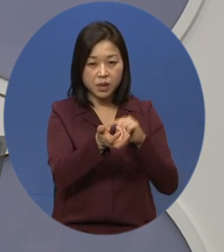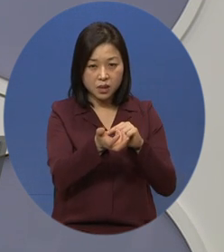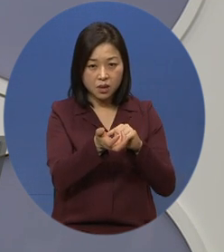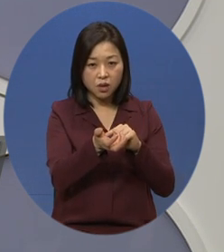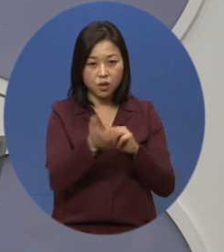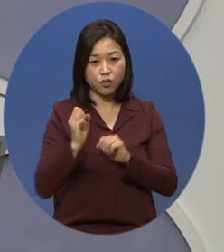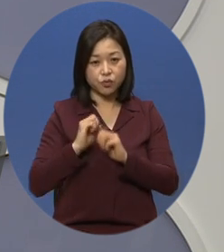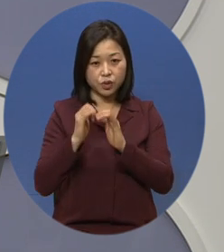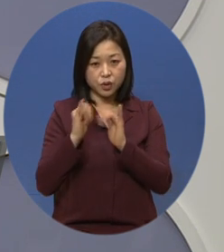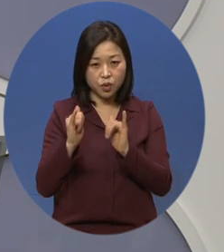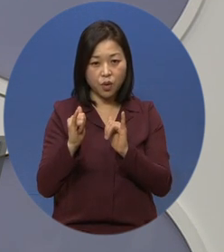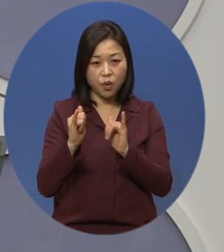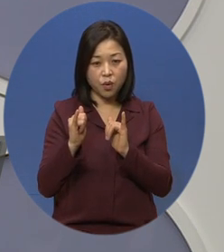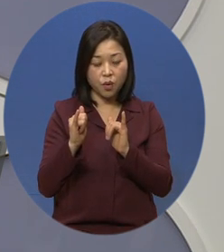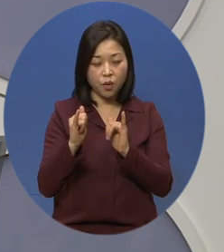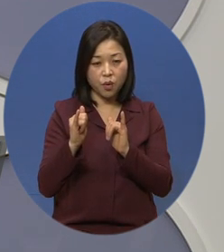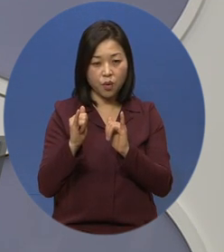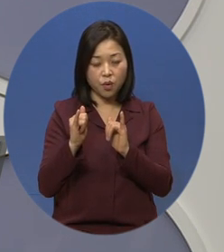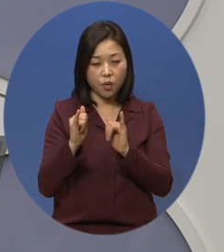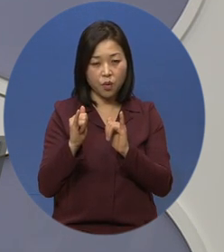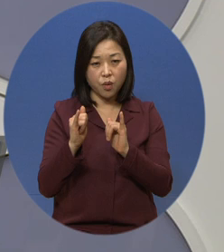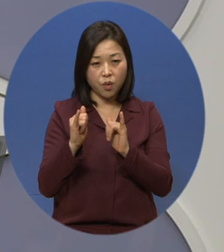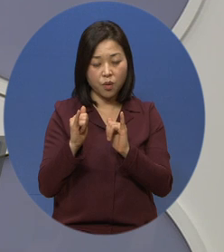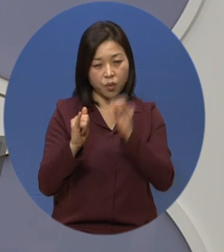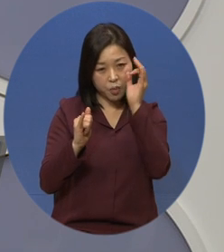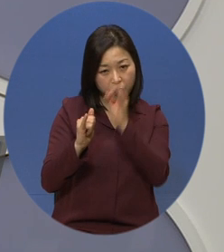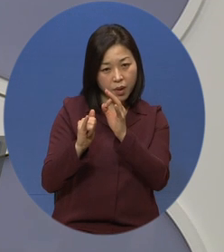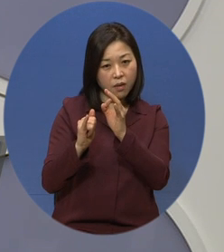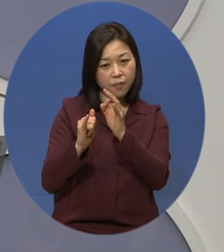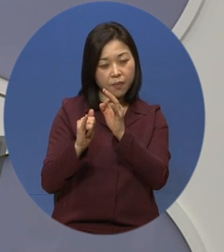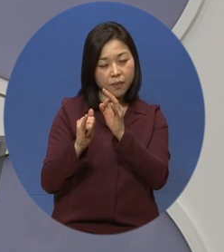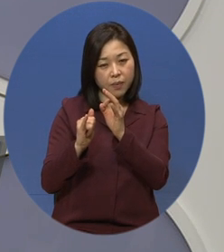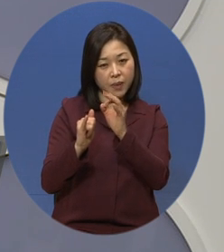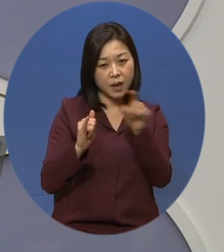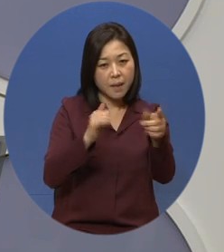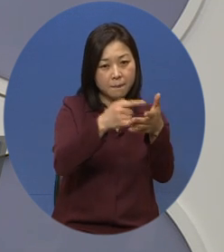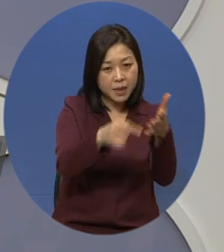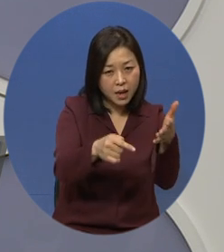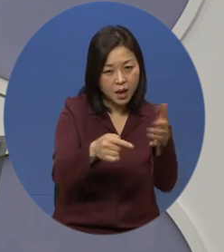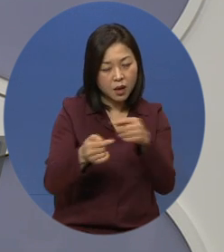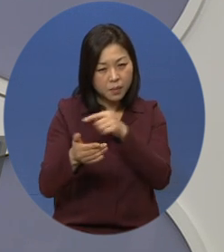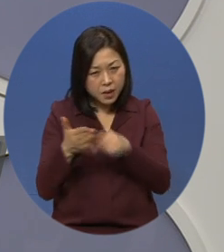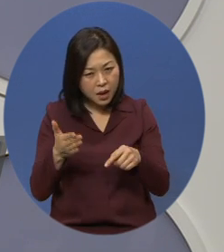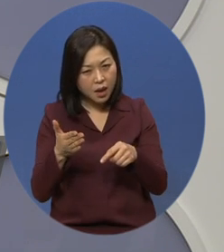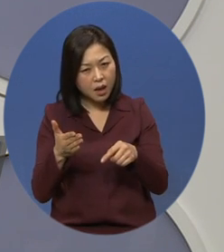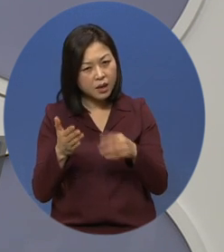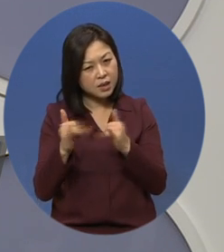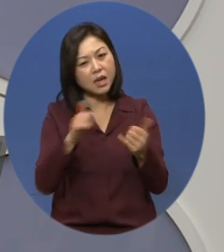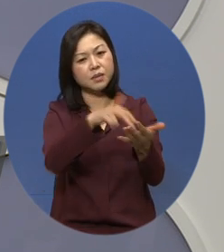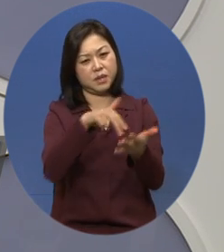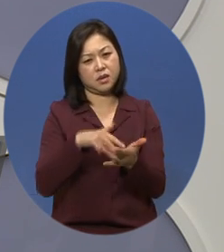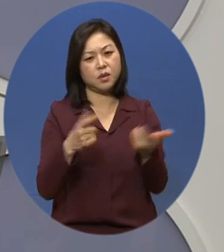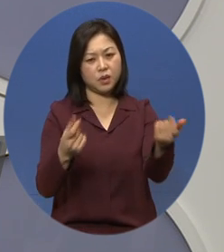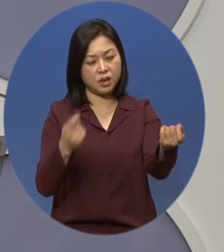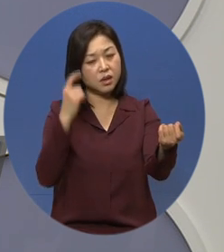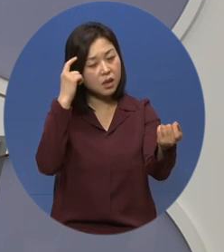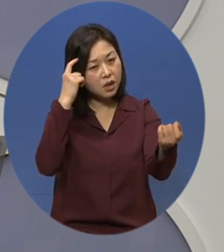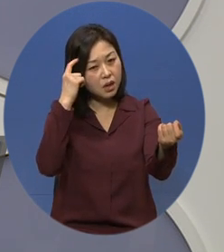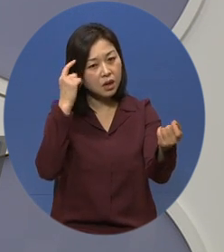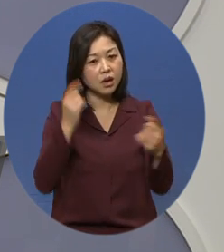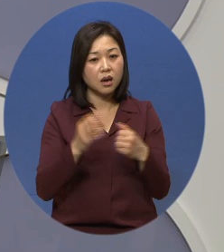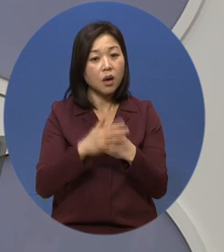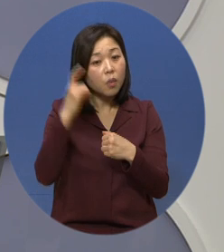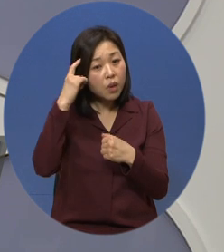공수부대 의원들도 어떻게 보면 또 다른 이렇게 피해자 라고 말씀합니다 어쩔 수 없는